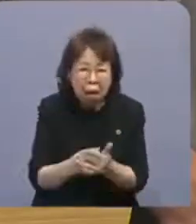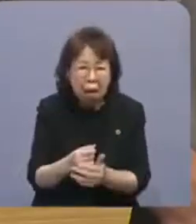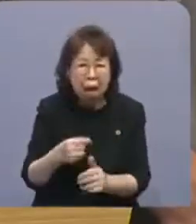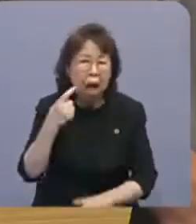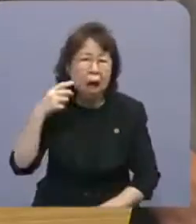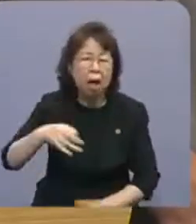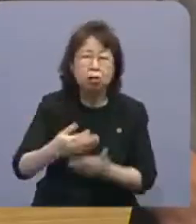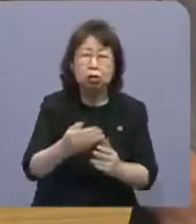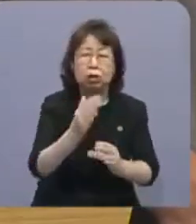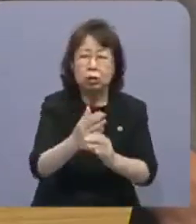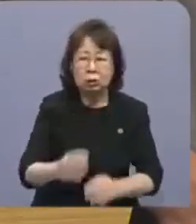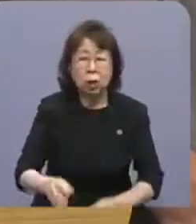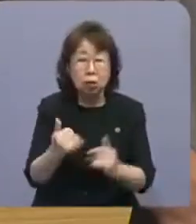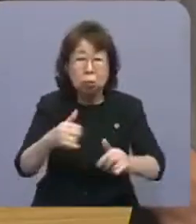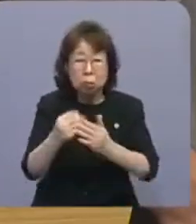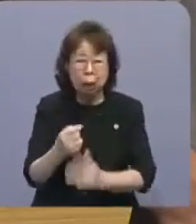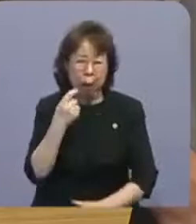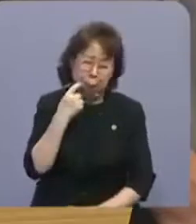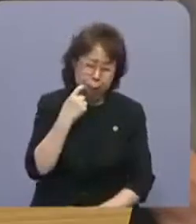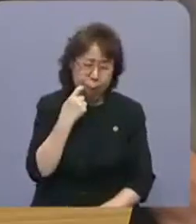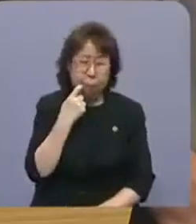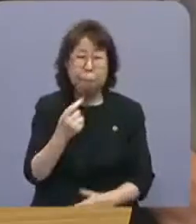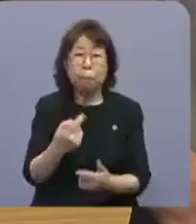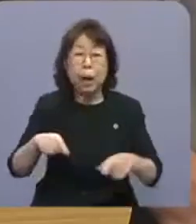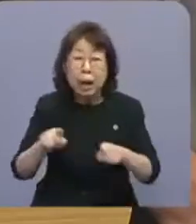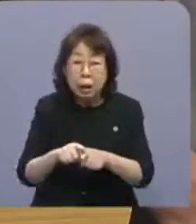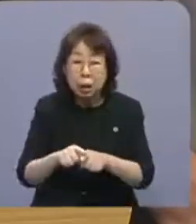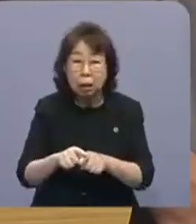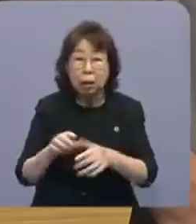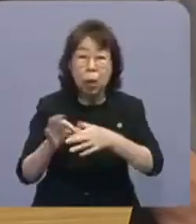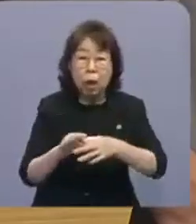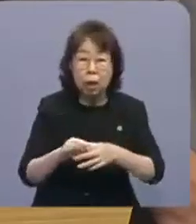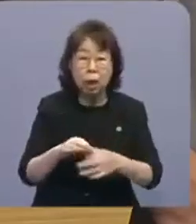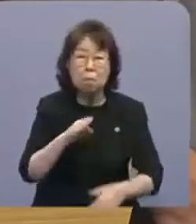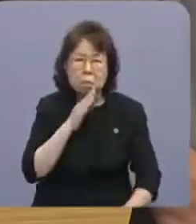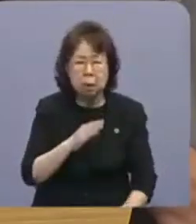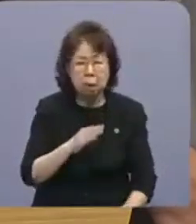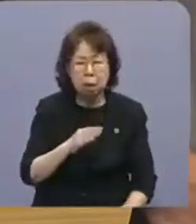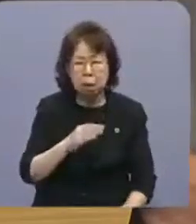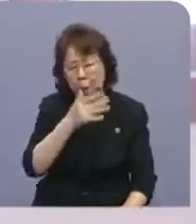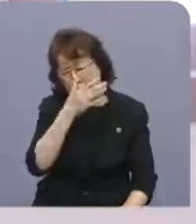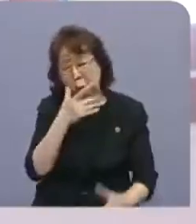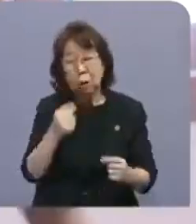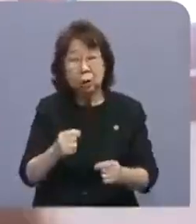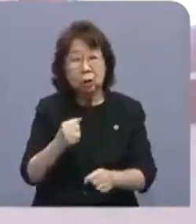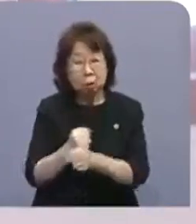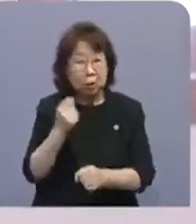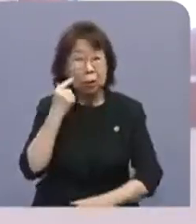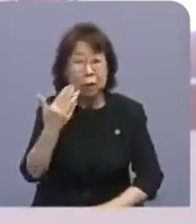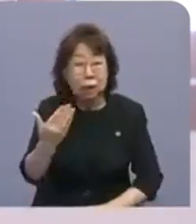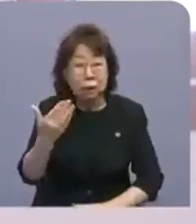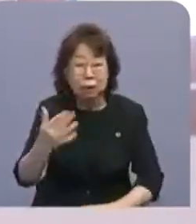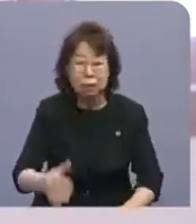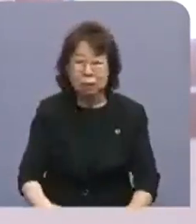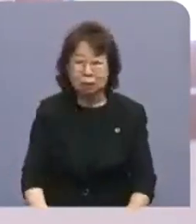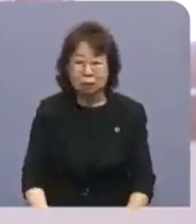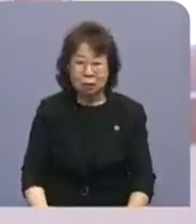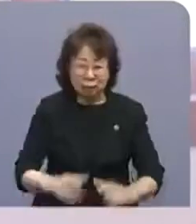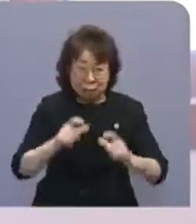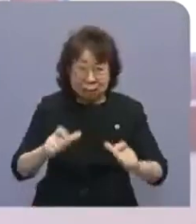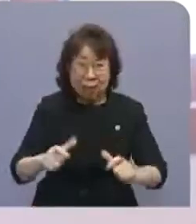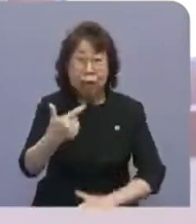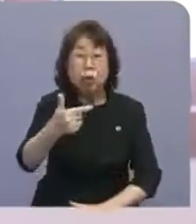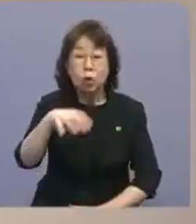국민들에게 이 녹조 독수 물질과 관련해서 둔감하게 만들고 있습니다 부산은 모두 6개 시료 가운데